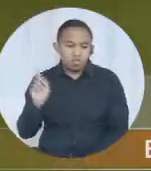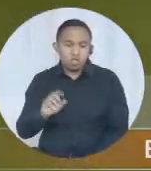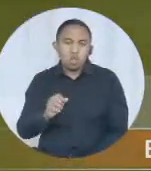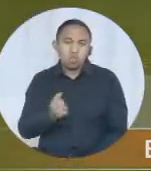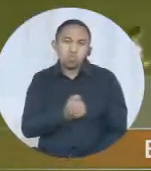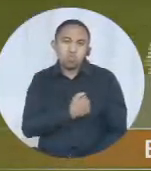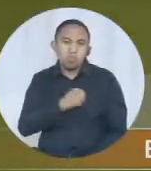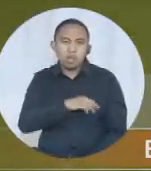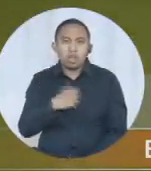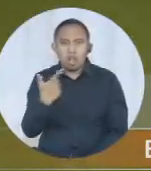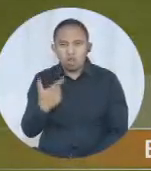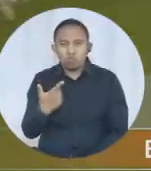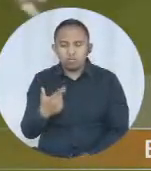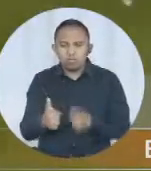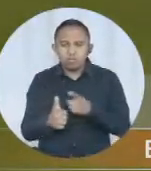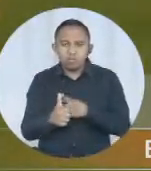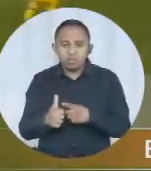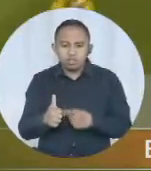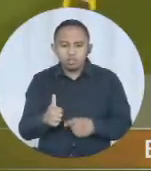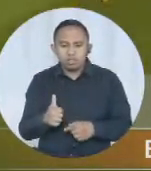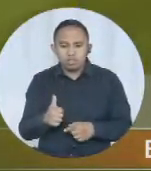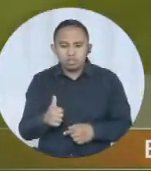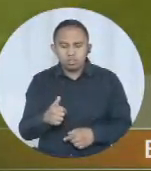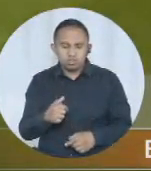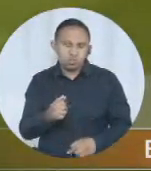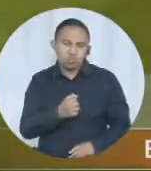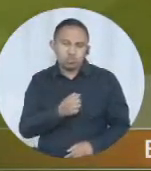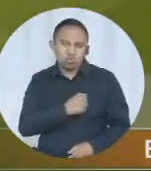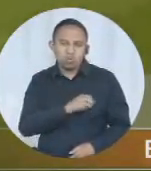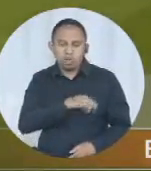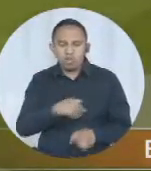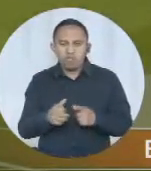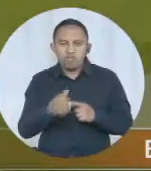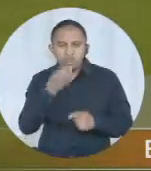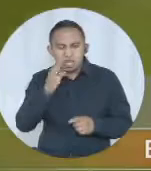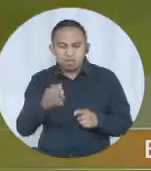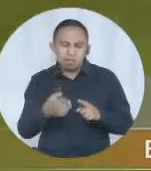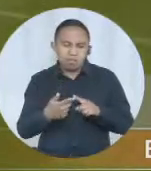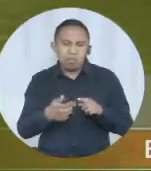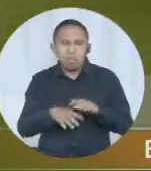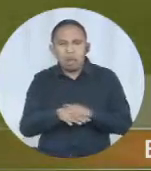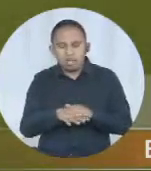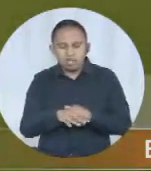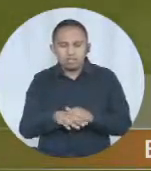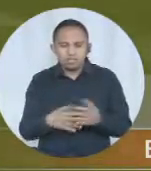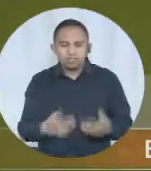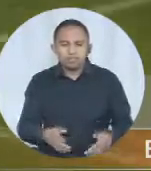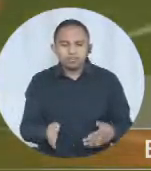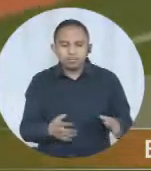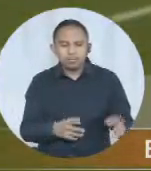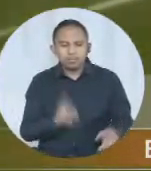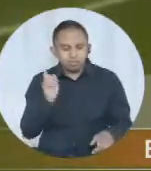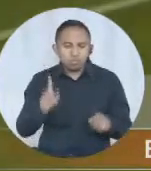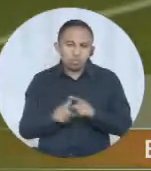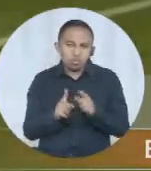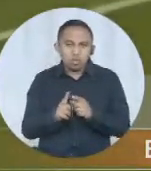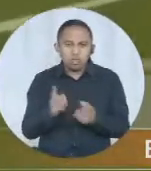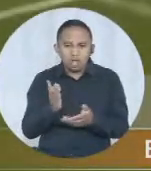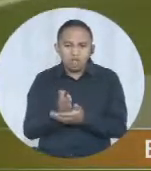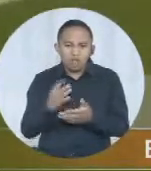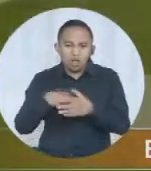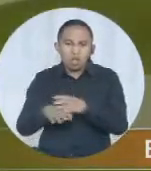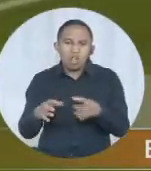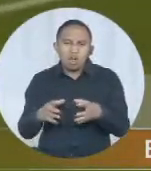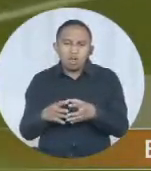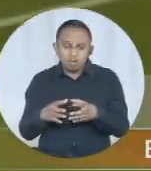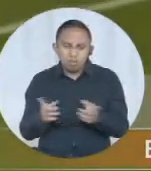Julio Donisa, teny frantsay sy malagasy. Efa nilalao ho an'ny ekipany Martinique ihany koa nefa i Julio Donisa tamin'ny